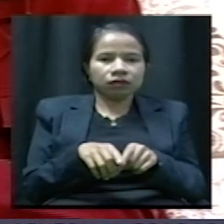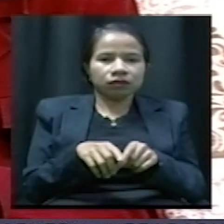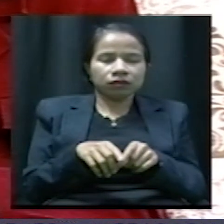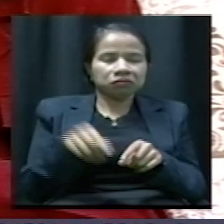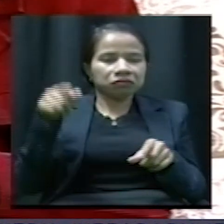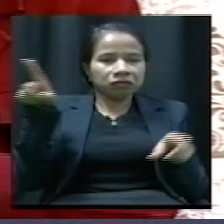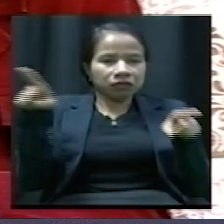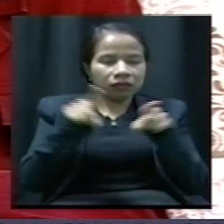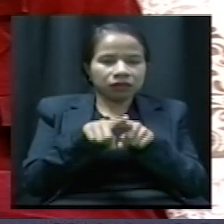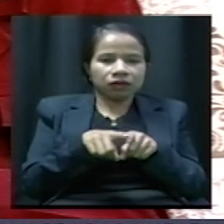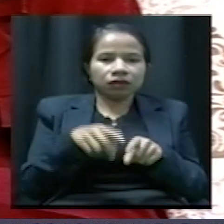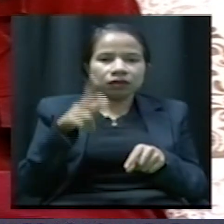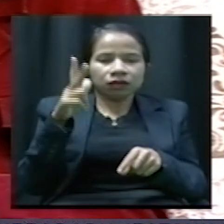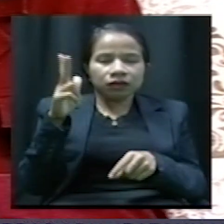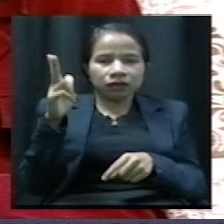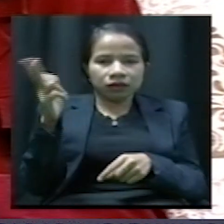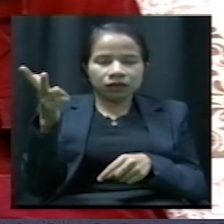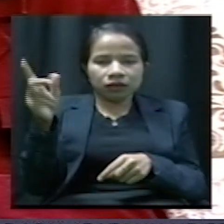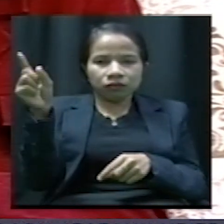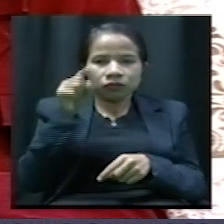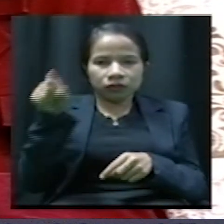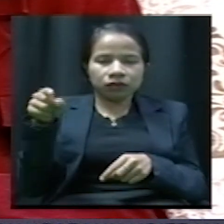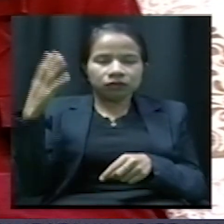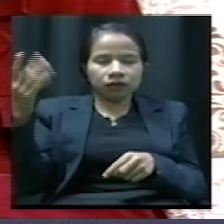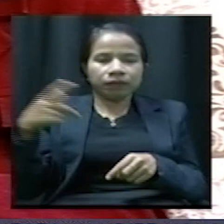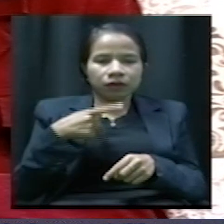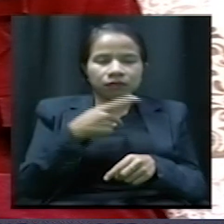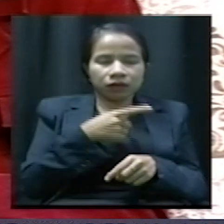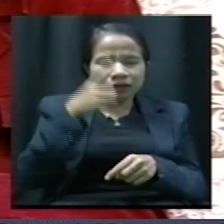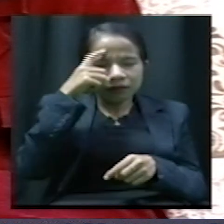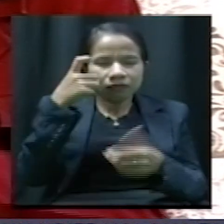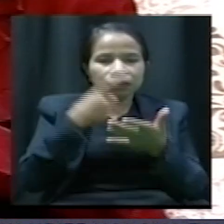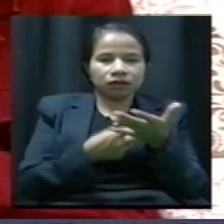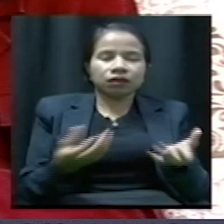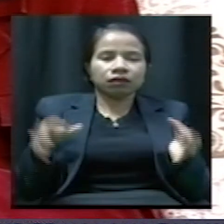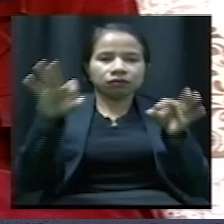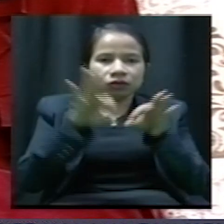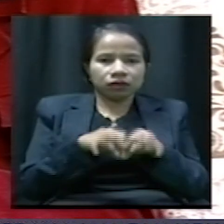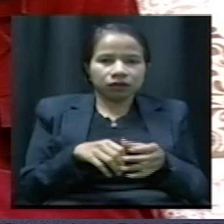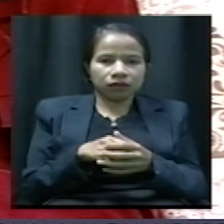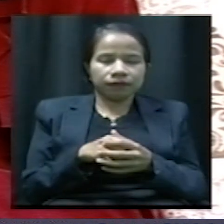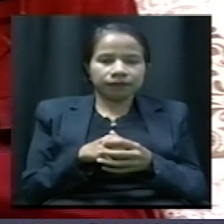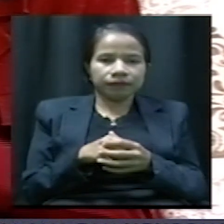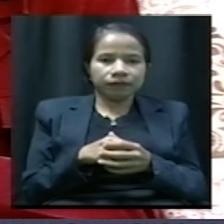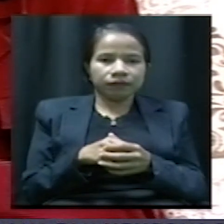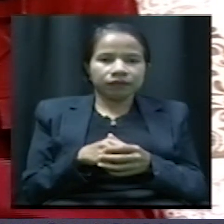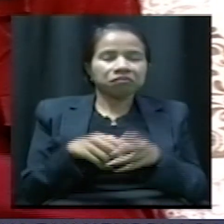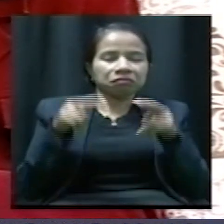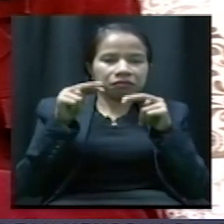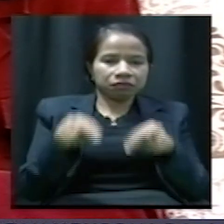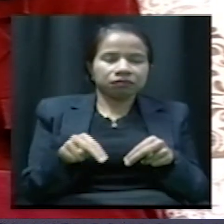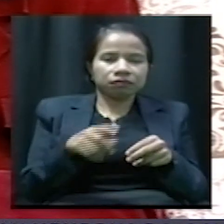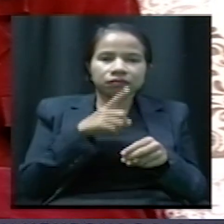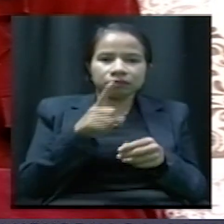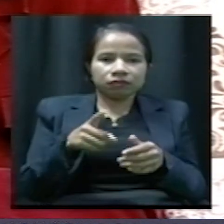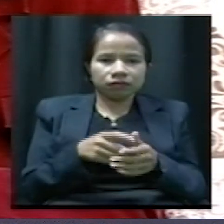parlamentu tinang-tinang ami dudu na fatingi dane. Tambah sa idane importante no insusang seradet ma kita buat hakara kideng sira persisa